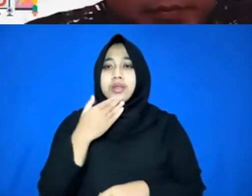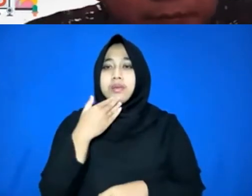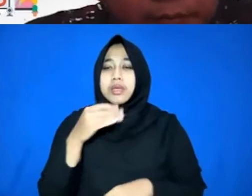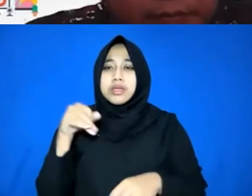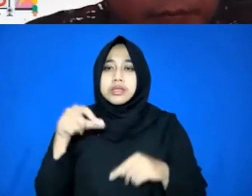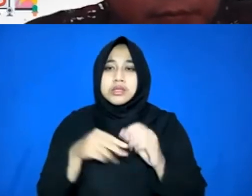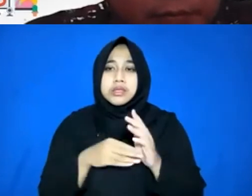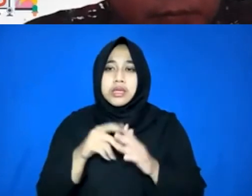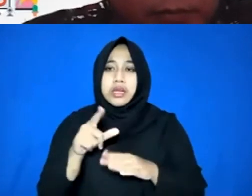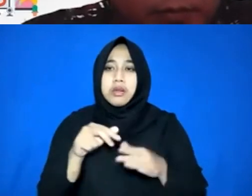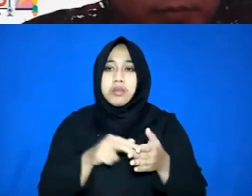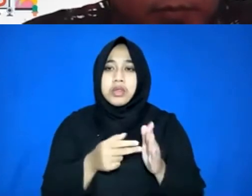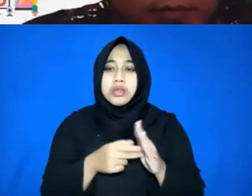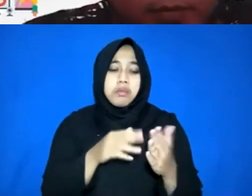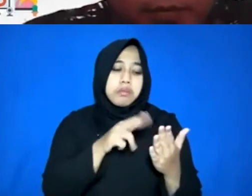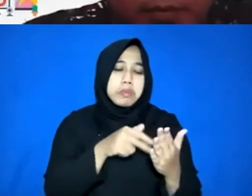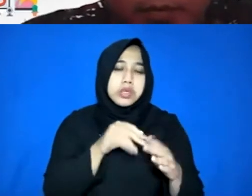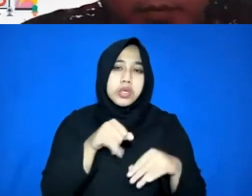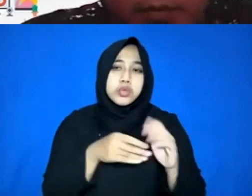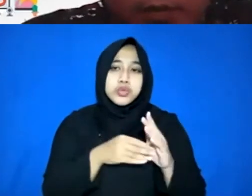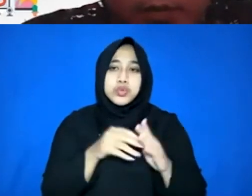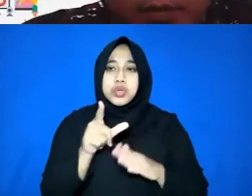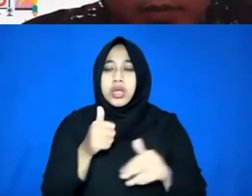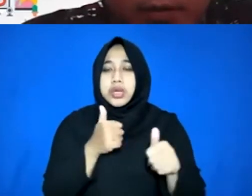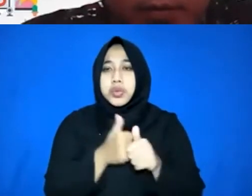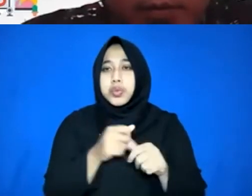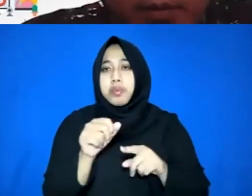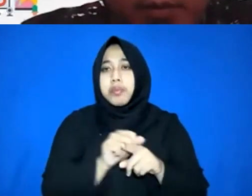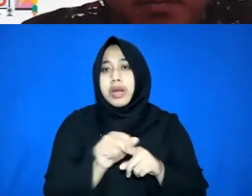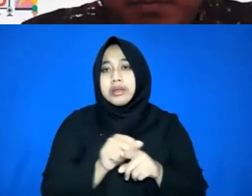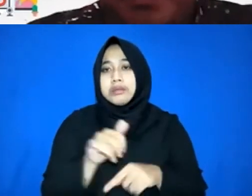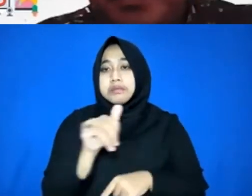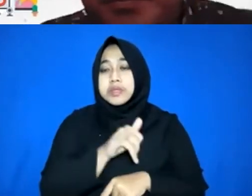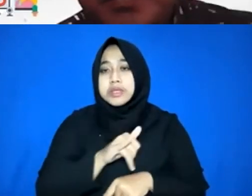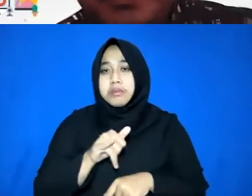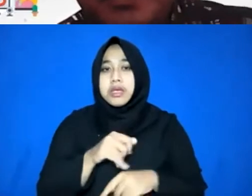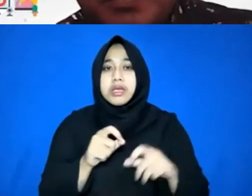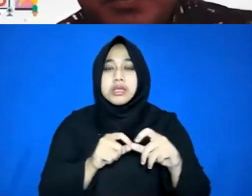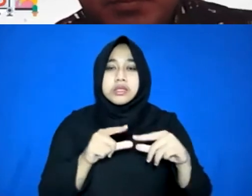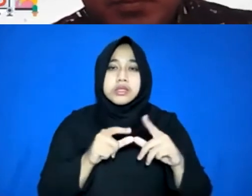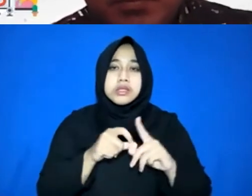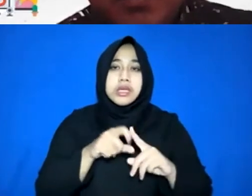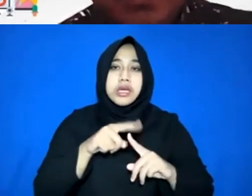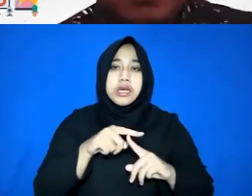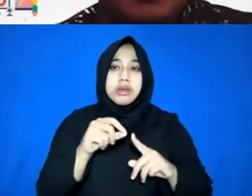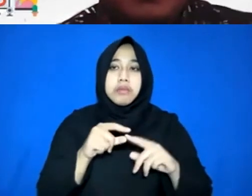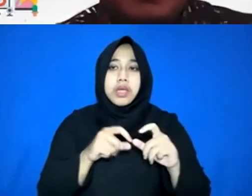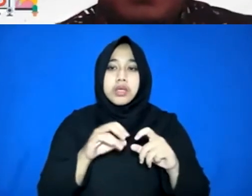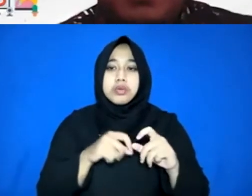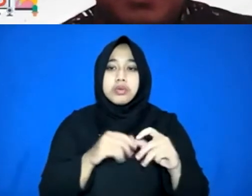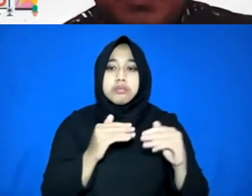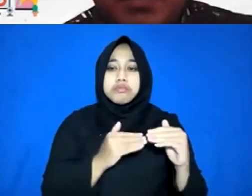Berarti membaca jurnal, terus kemudian ikut praktik ya bersama Sakti Peksos di Jawa Timur juga bisa membantu